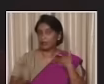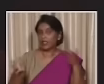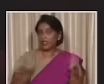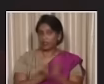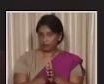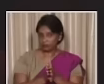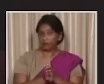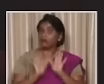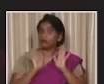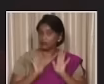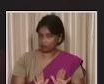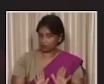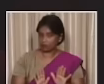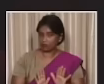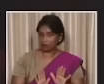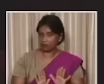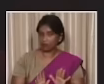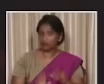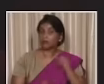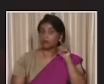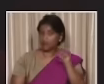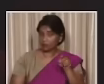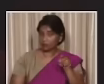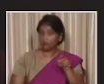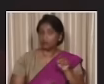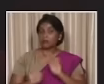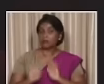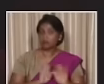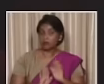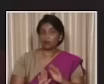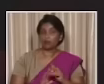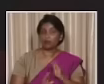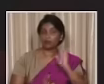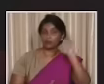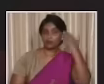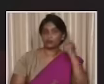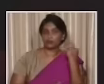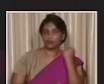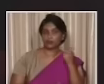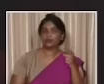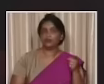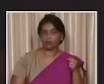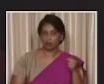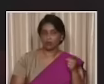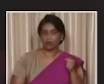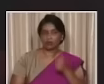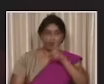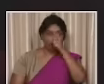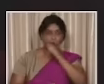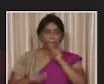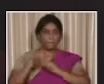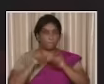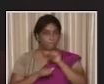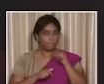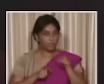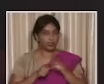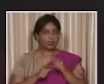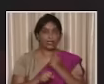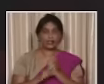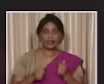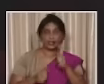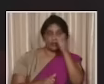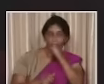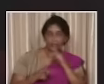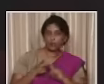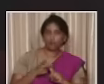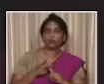වෙලා. හැබැයි එතුමාව මෙහෙවන අදිසි හස්තයක් තිබෙනවා. හොර බෙහෙත් මාෆියාව, ගෑස්